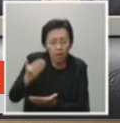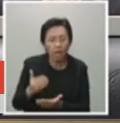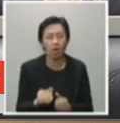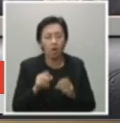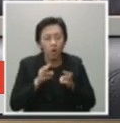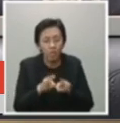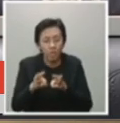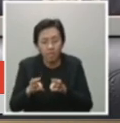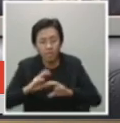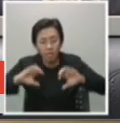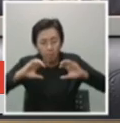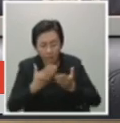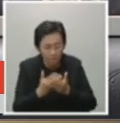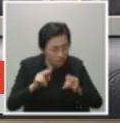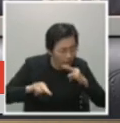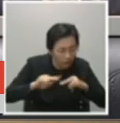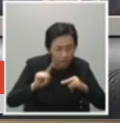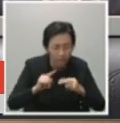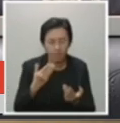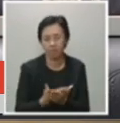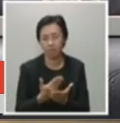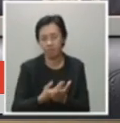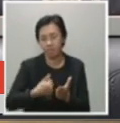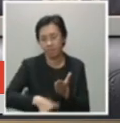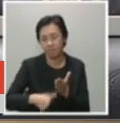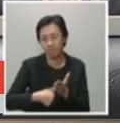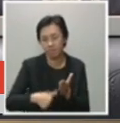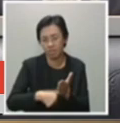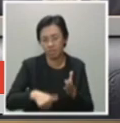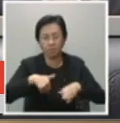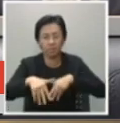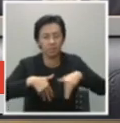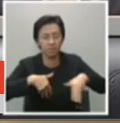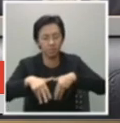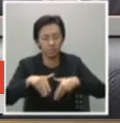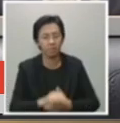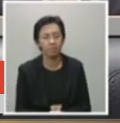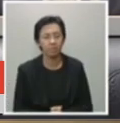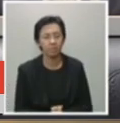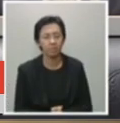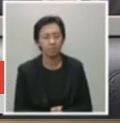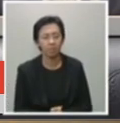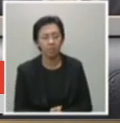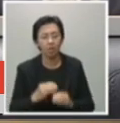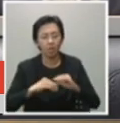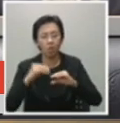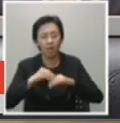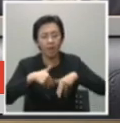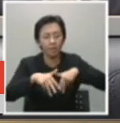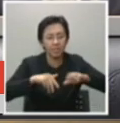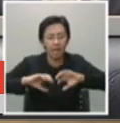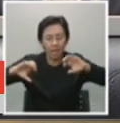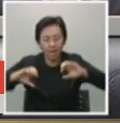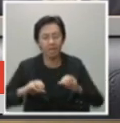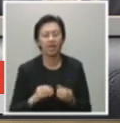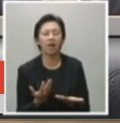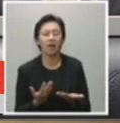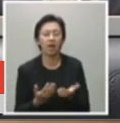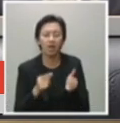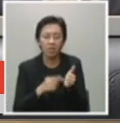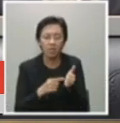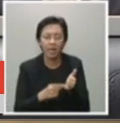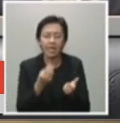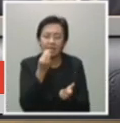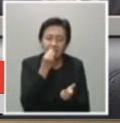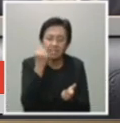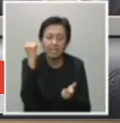ฐบาลชุดนี้ก็คือการเก็บภาษีอย่างหนักจากประชาชนโครงการประชารัฐหรือว่านโยบายชิมช็อปใช้ต่างๆนั้นเป็น